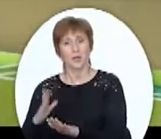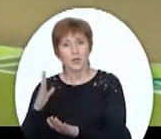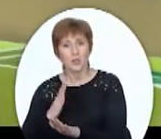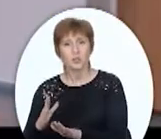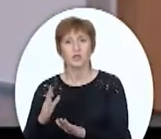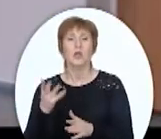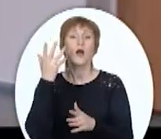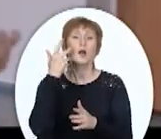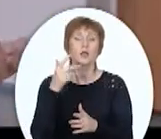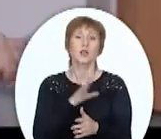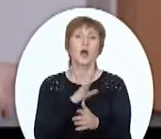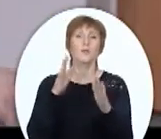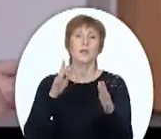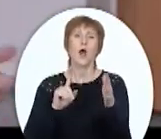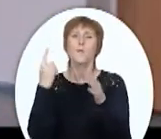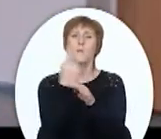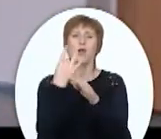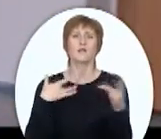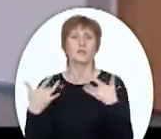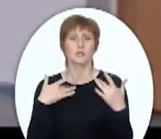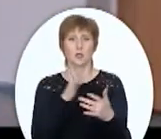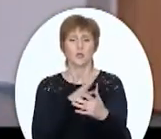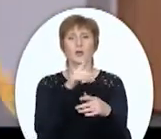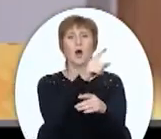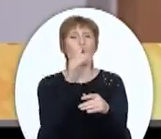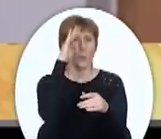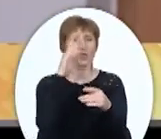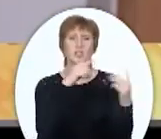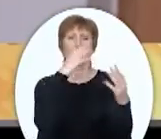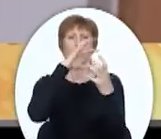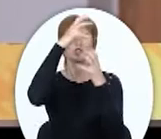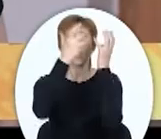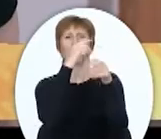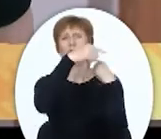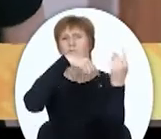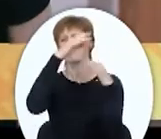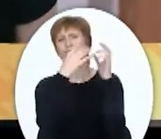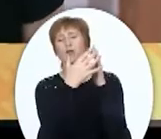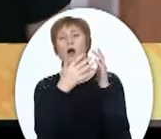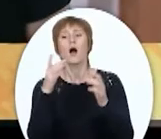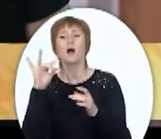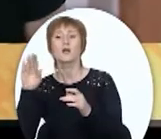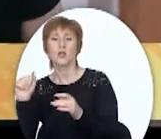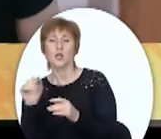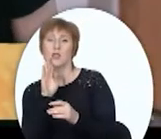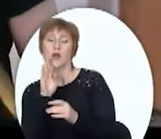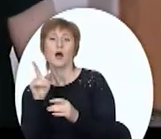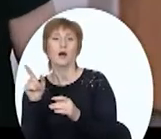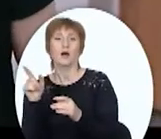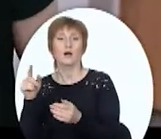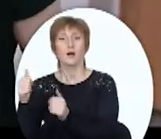Подожди. Когда во время премьеры у Андрюшки запутались шарики в номере, стоит рядом со мной Рита, она из